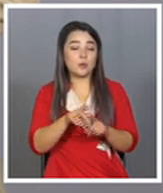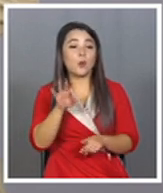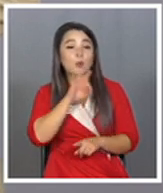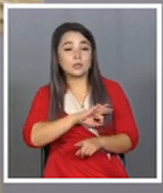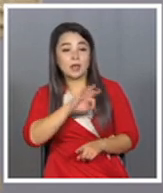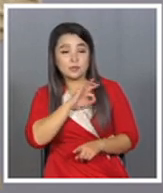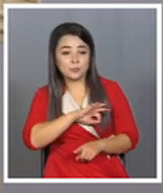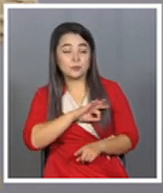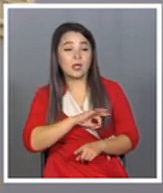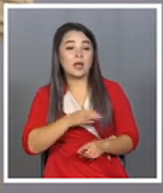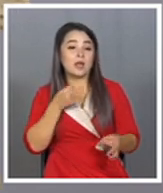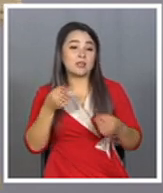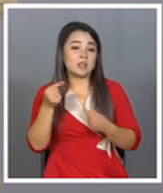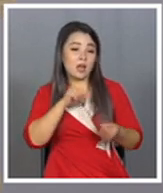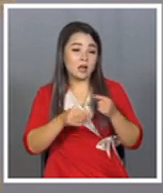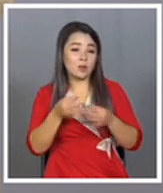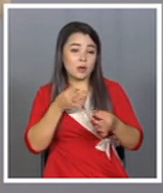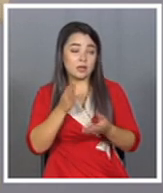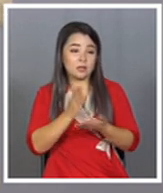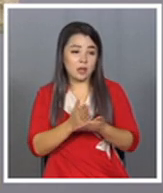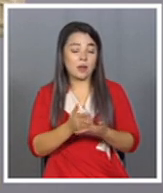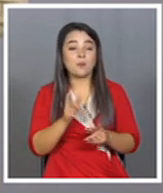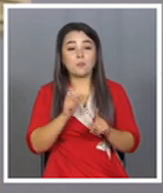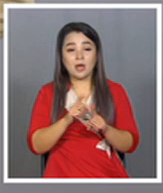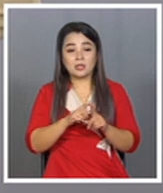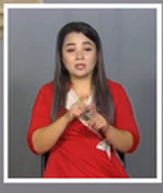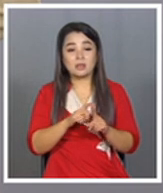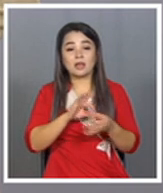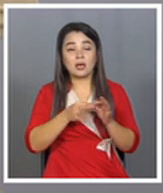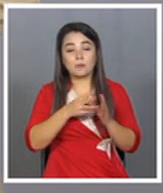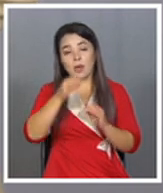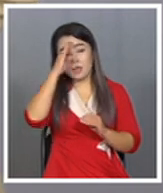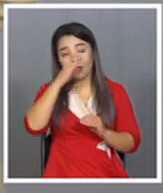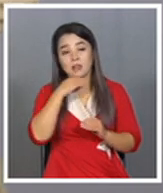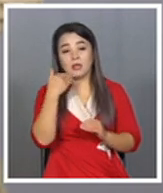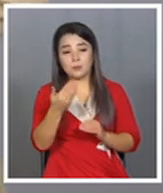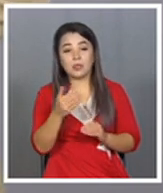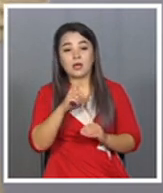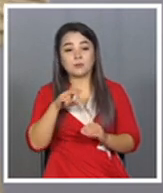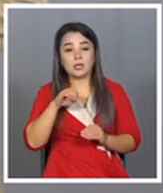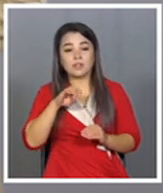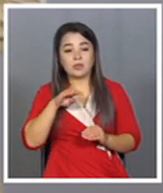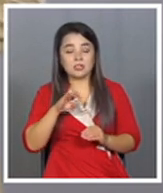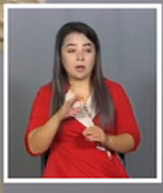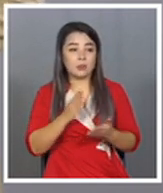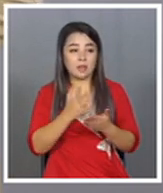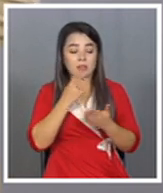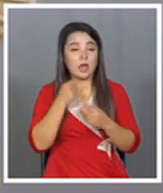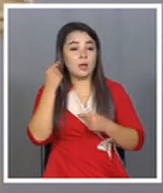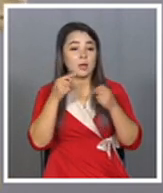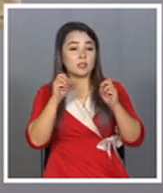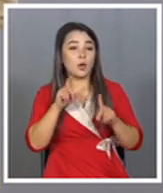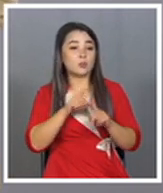отырып, диалог құрдық. Мәтінде әкешім деген экспрессивті эмоционалды сөзді